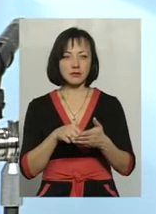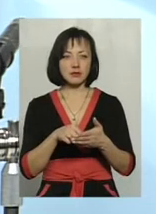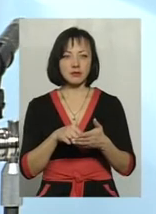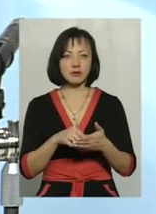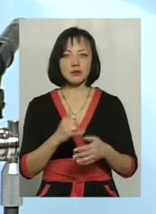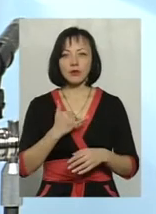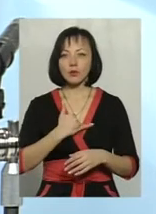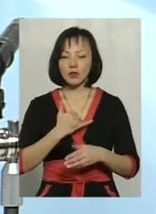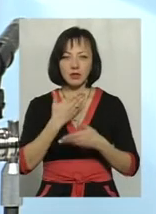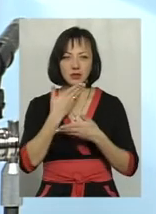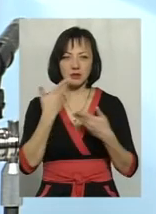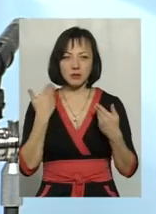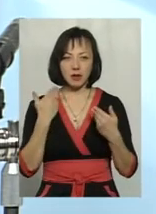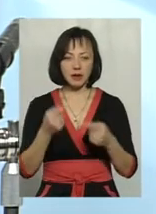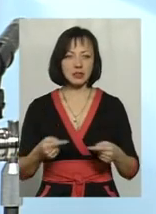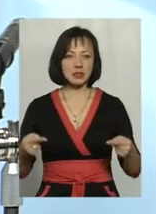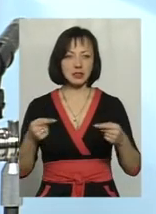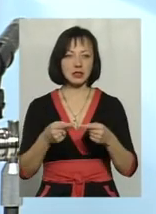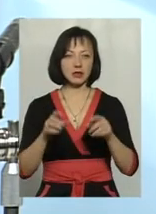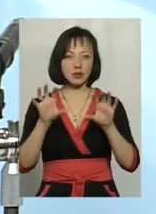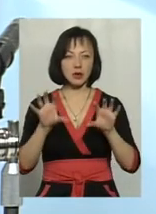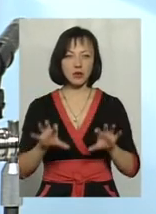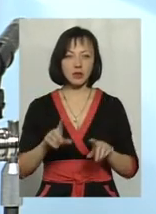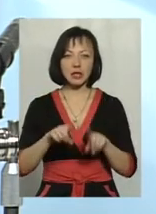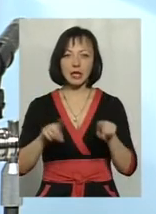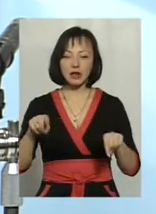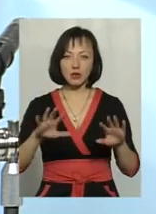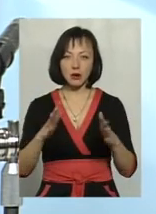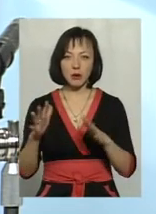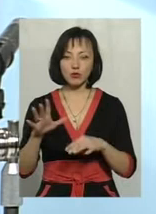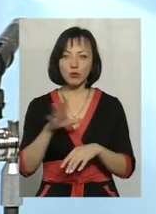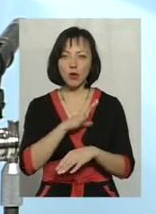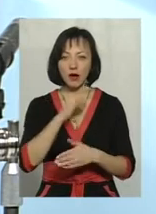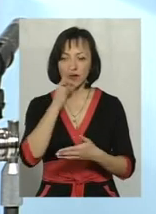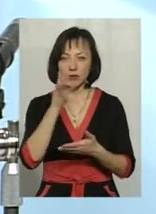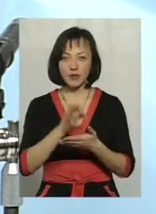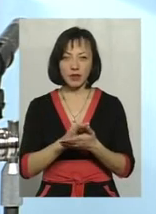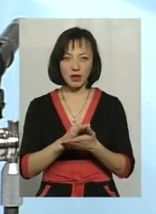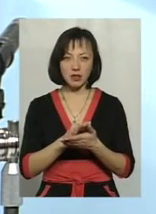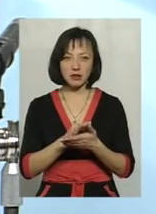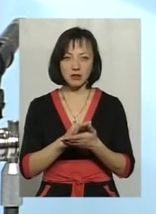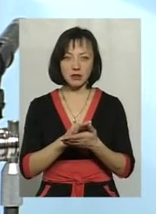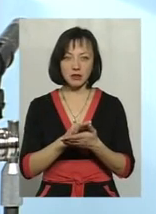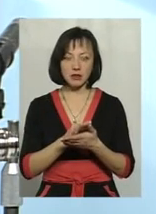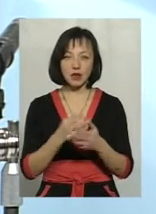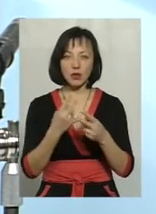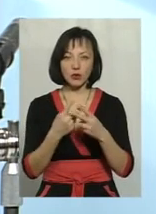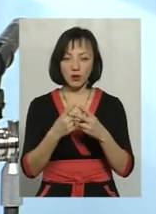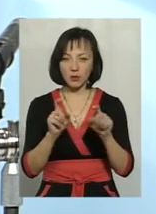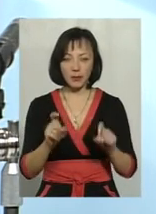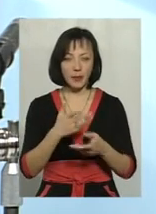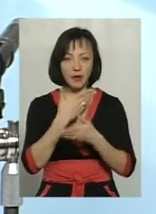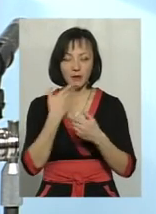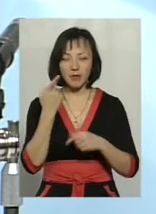нас немає, і згідно закону це дуже рідко трапляється, щоб була відповідальність, якраз тюремне ув'язнення.